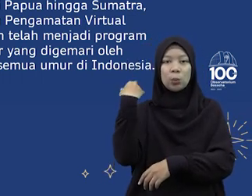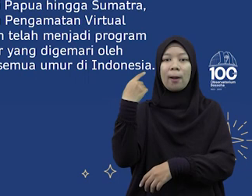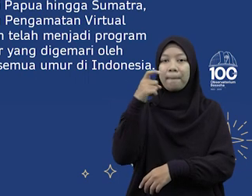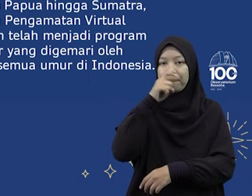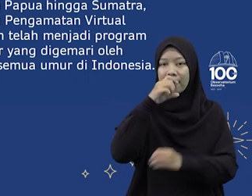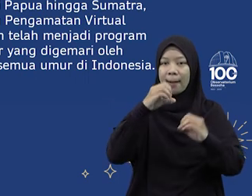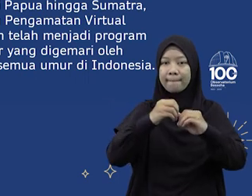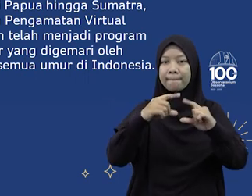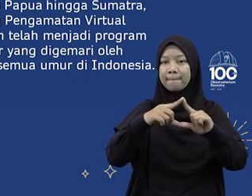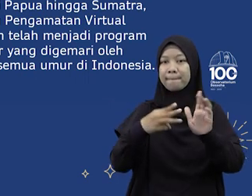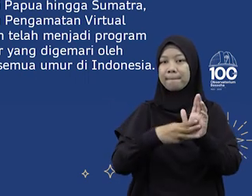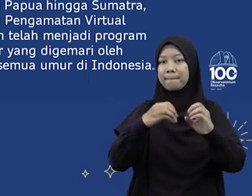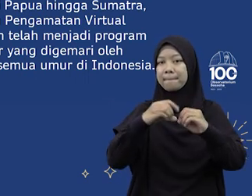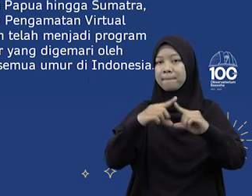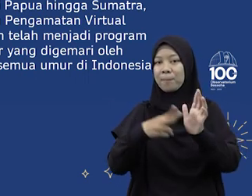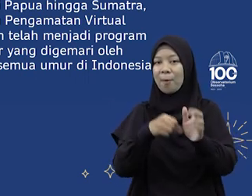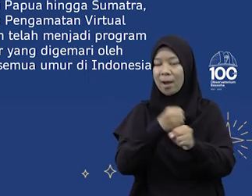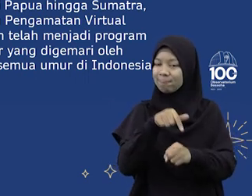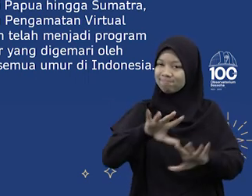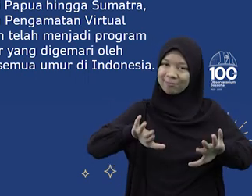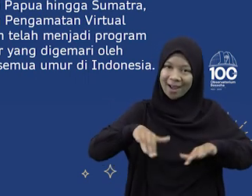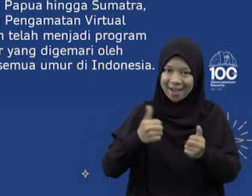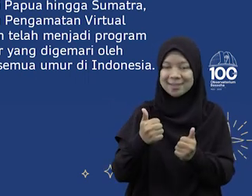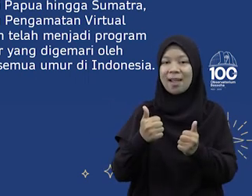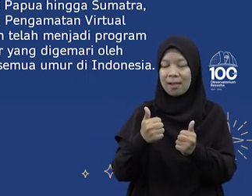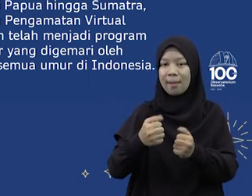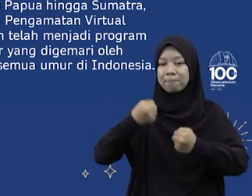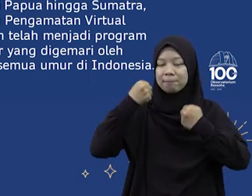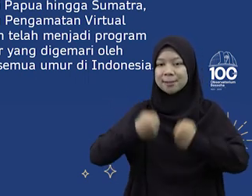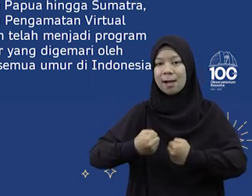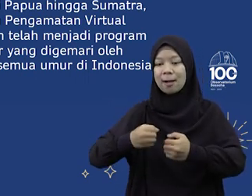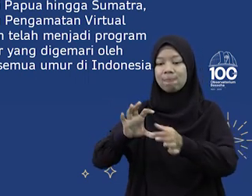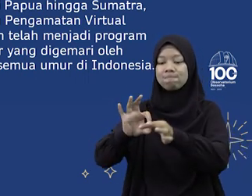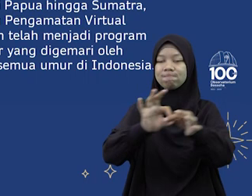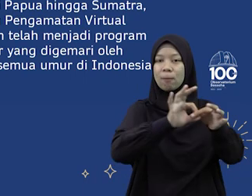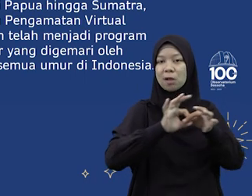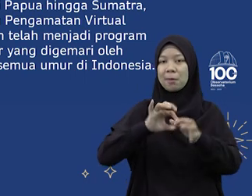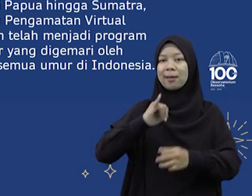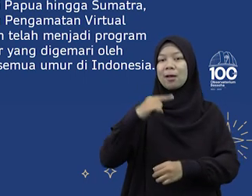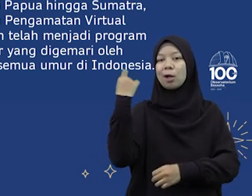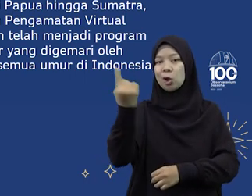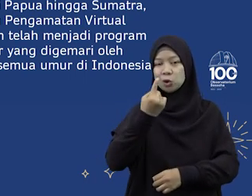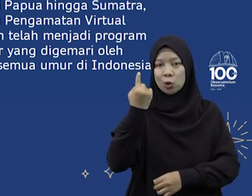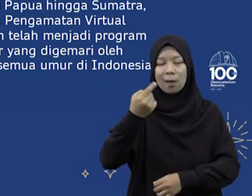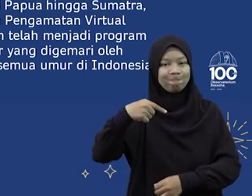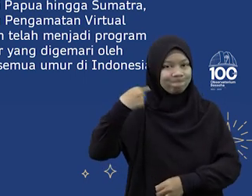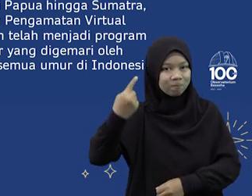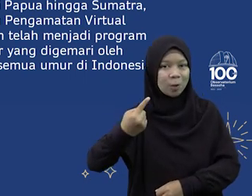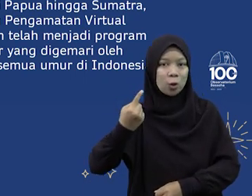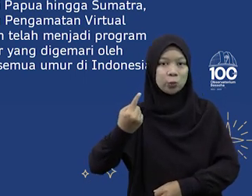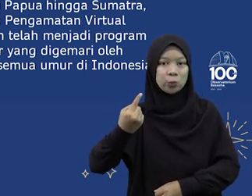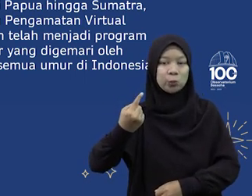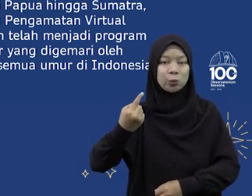seterusnya ini berhasil menjaga kolaborasi internasional yang intensif dan ekstensif tentunya adalah